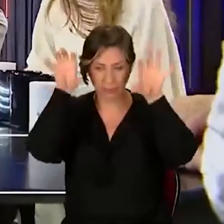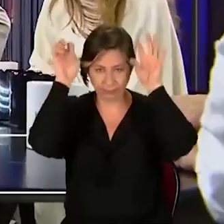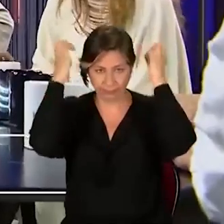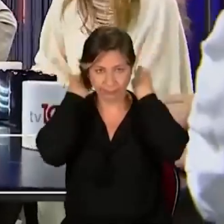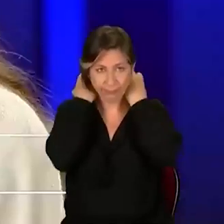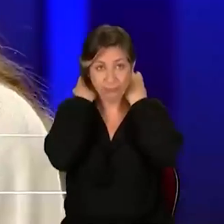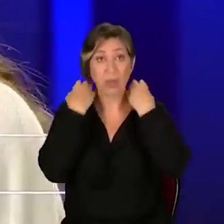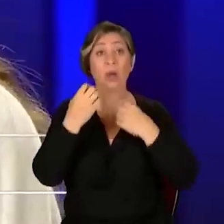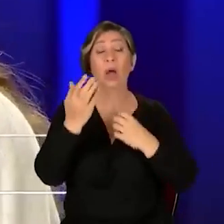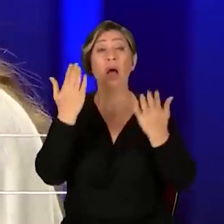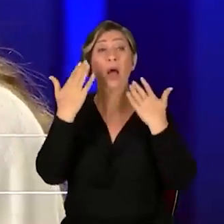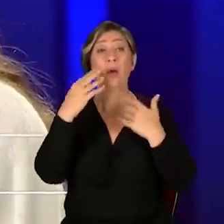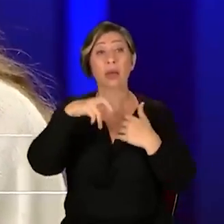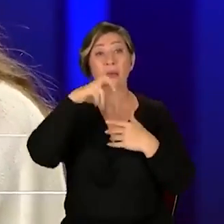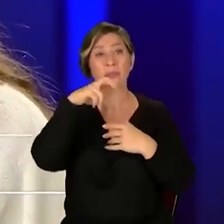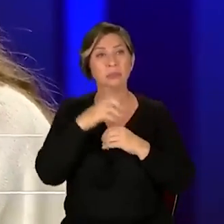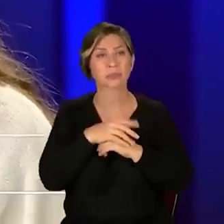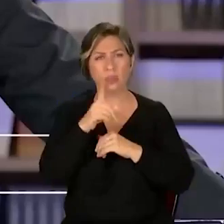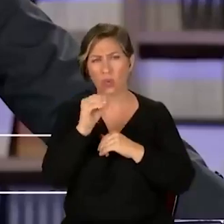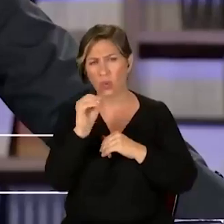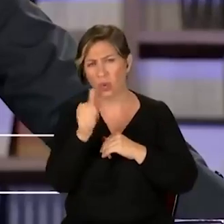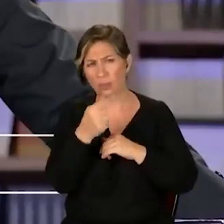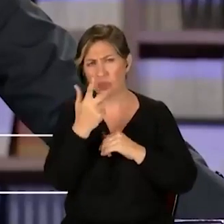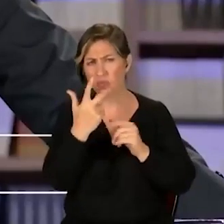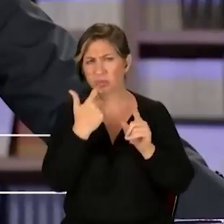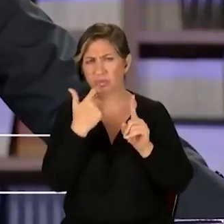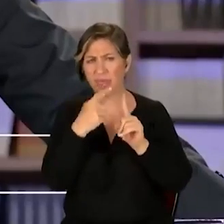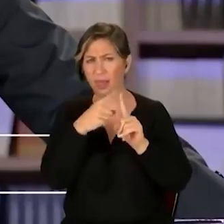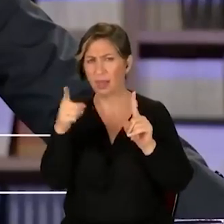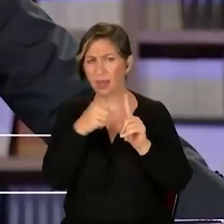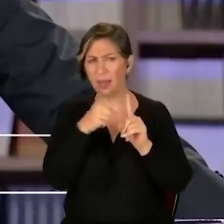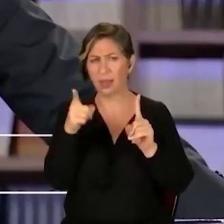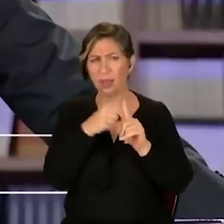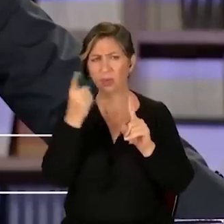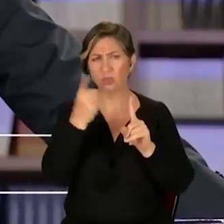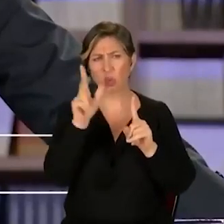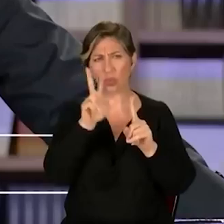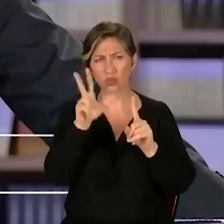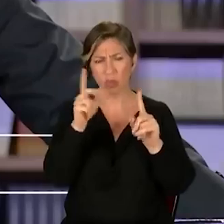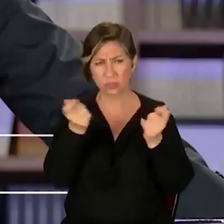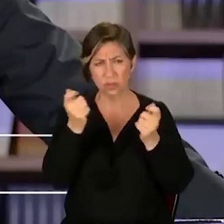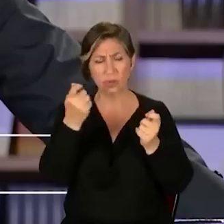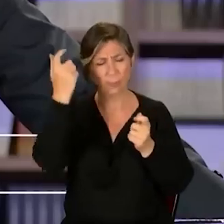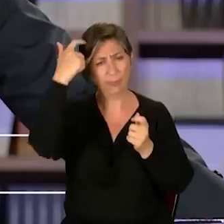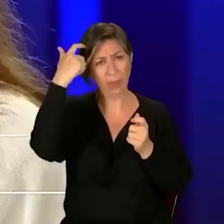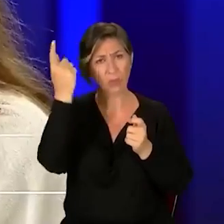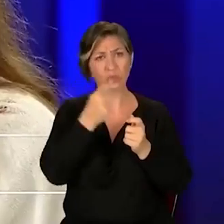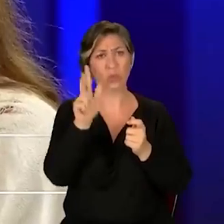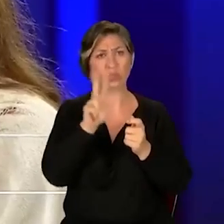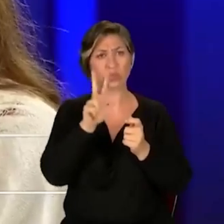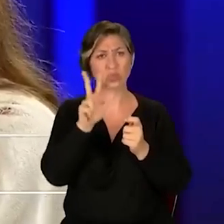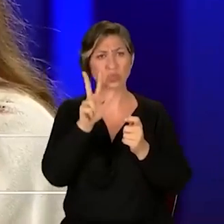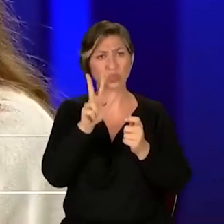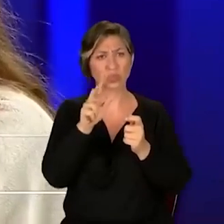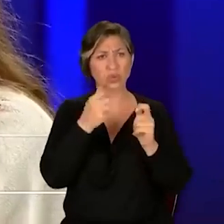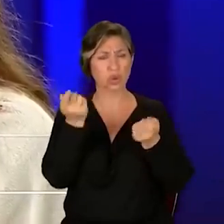hücrelerimize. Oksijen de hücreyle çalışıyor. Bu önemli. 3 yaşına gelinceye kadar %30 kapasiteyle mi çalışıyor? Beyin %30 kapasiteyle